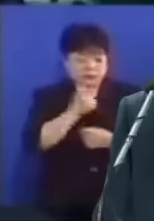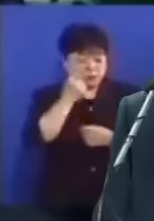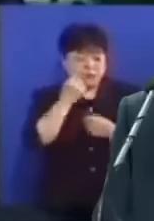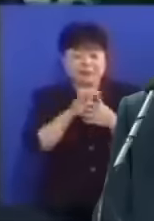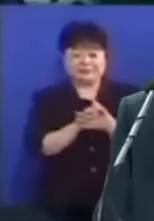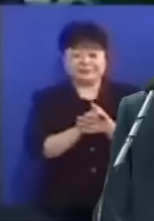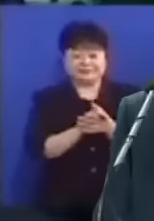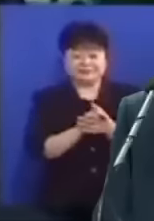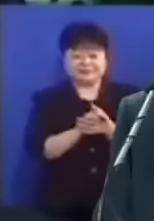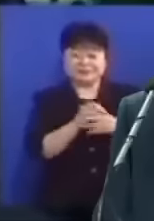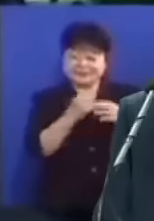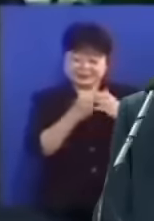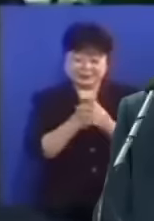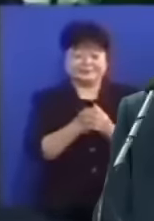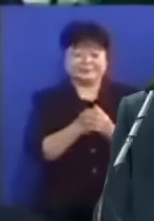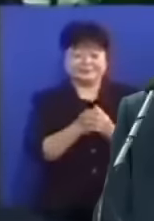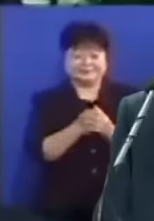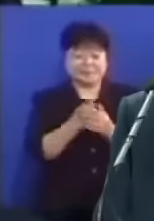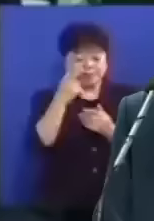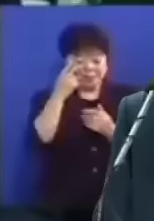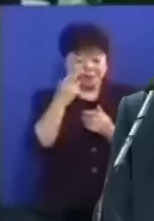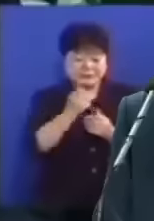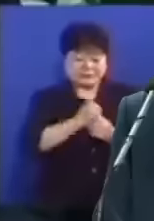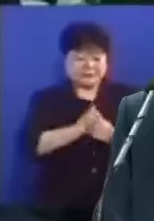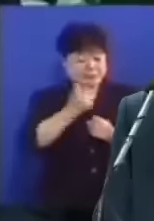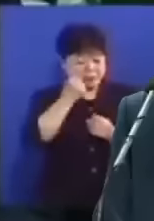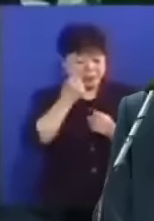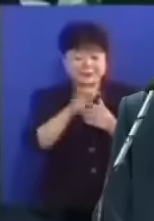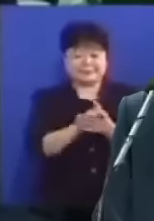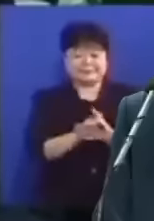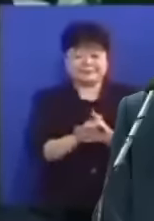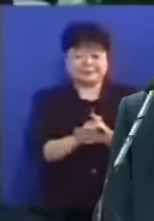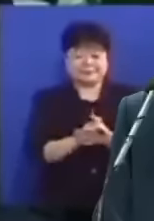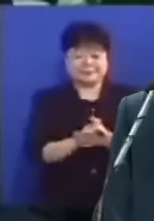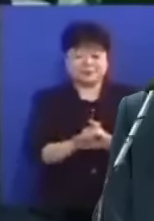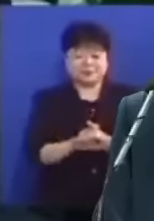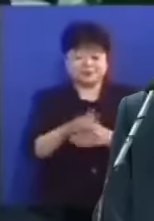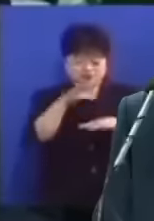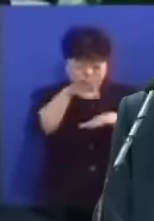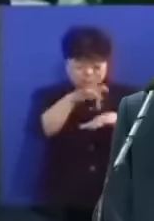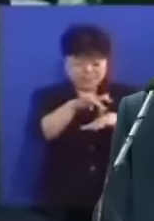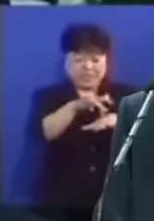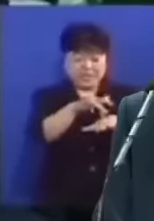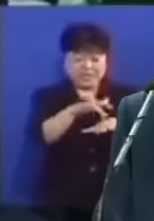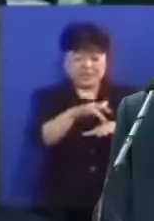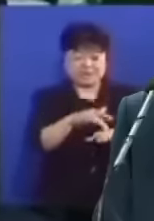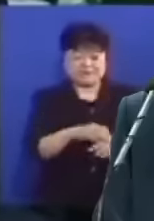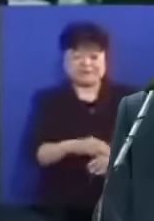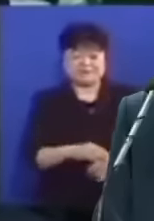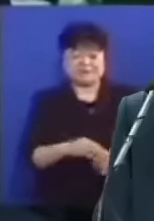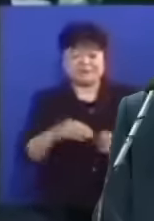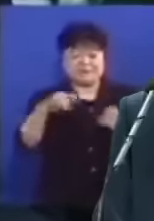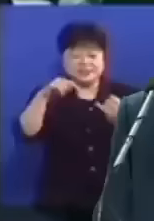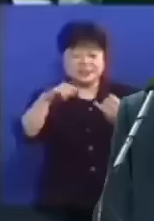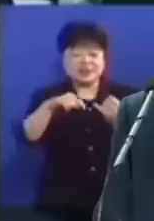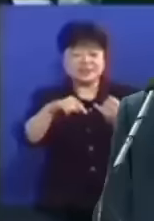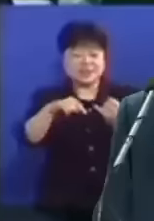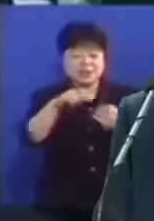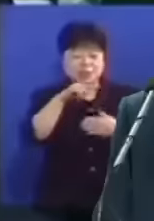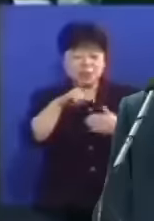없습니다. 그래서 바울이 참다가 못해서 이 귀신아 그 여자 속에서 나오라.